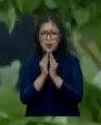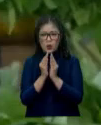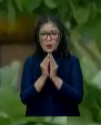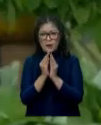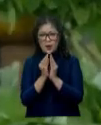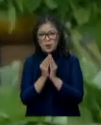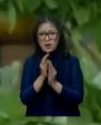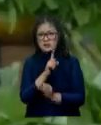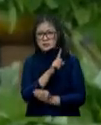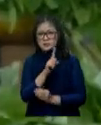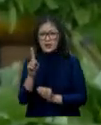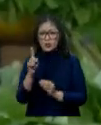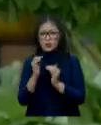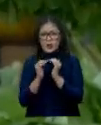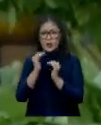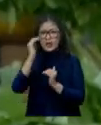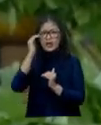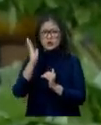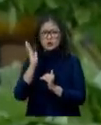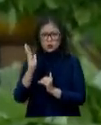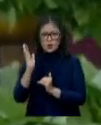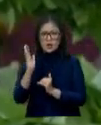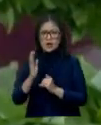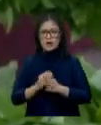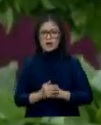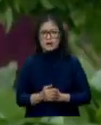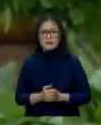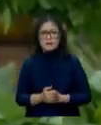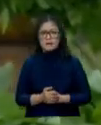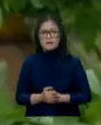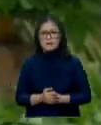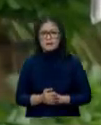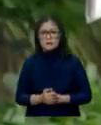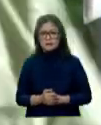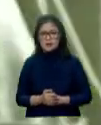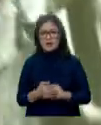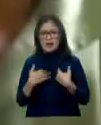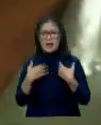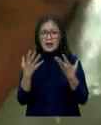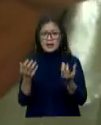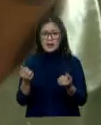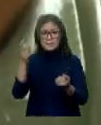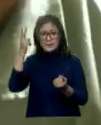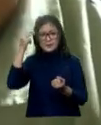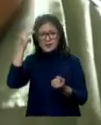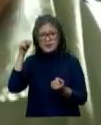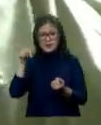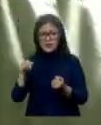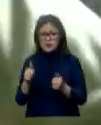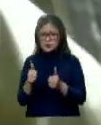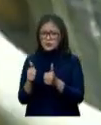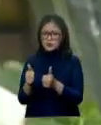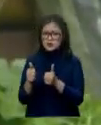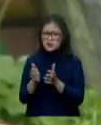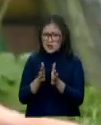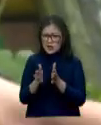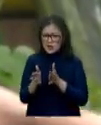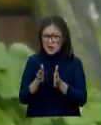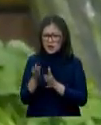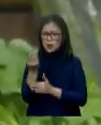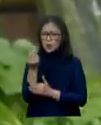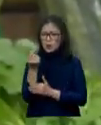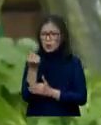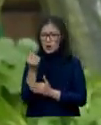heeh ada harapan Bangi pemerintah bang ya kalau bisa sih Di apa di minimal